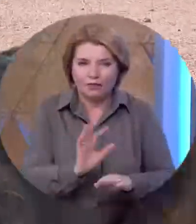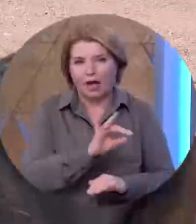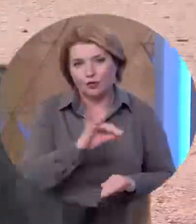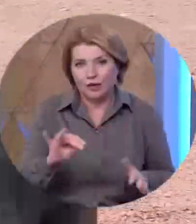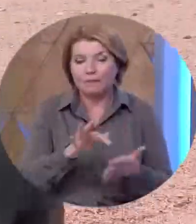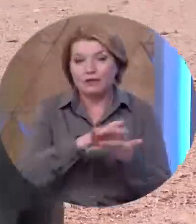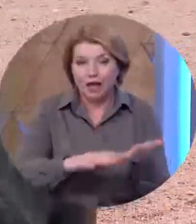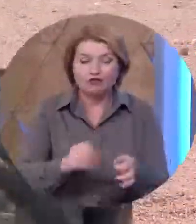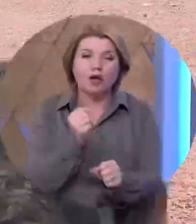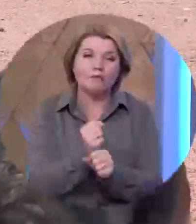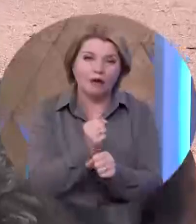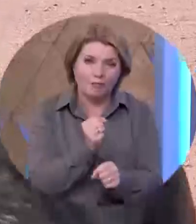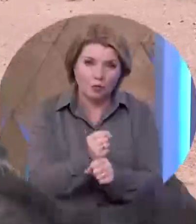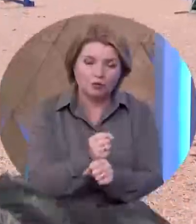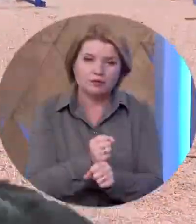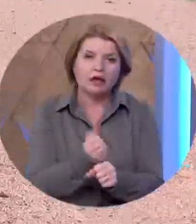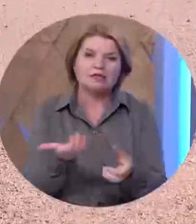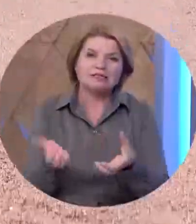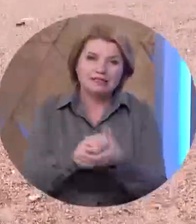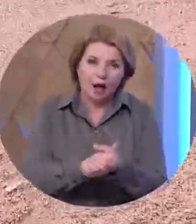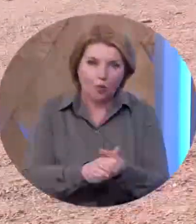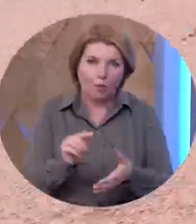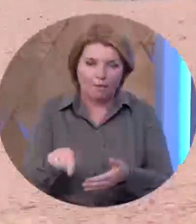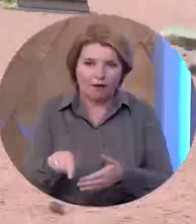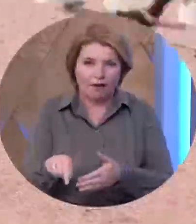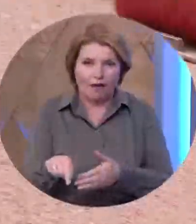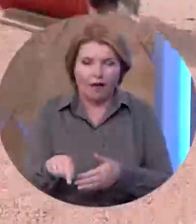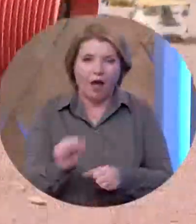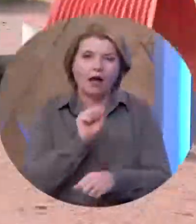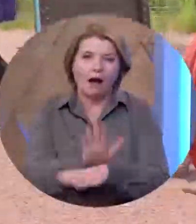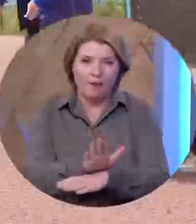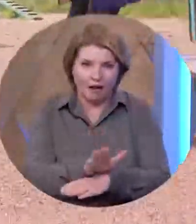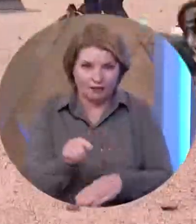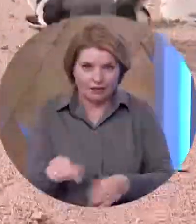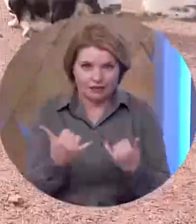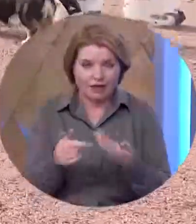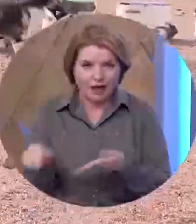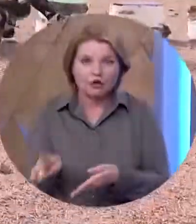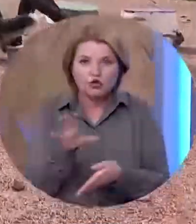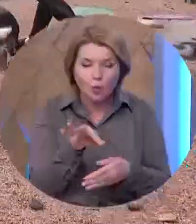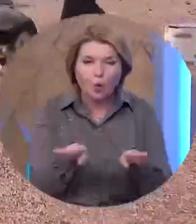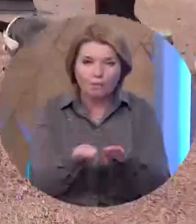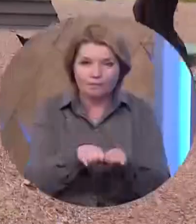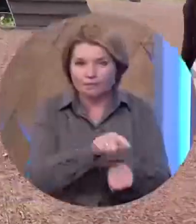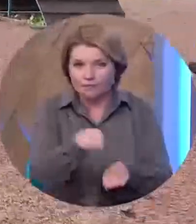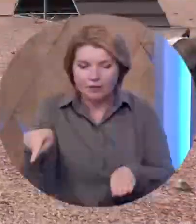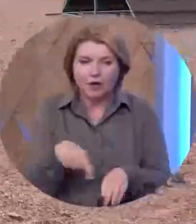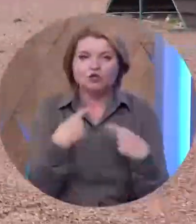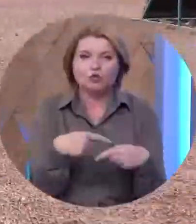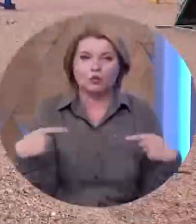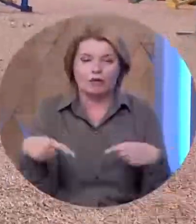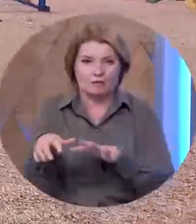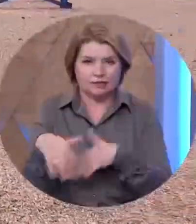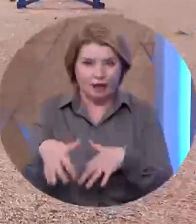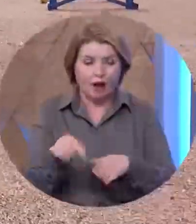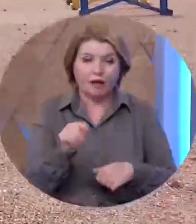продолжаем работать знакомые собакам команды, да, но на фоне других собак. То есть вот они привыкают к